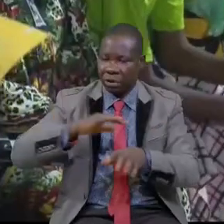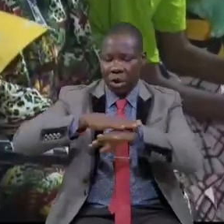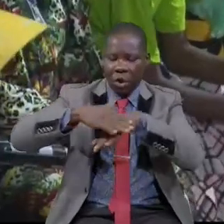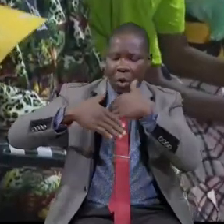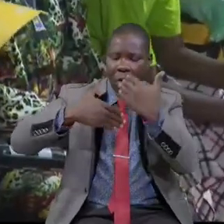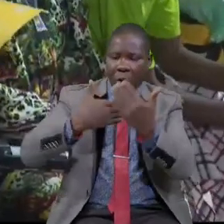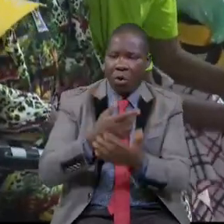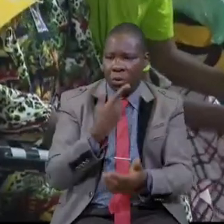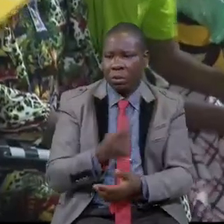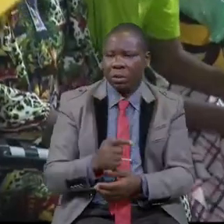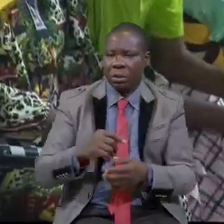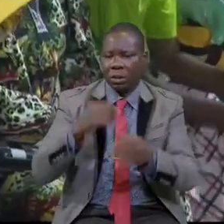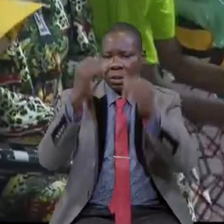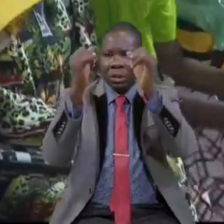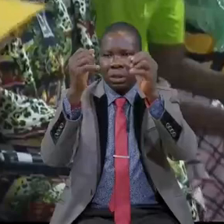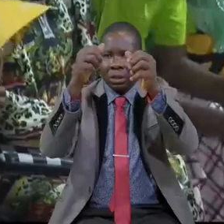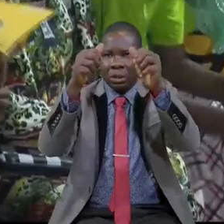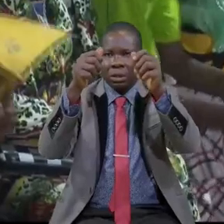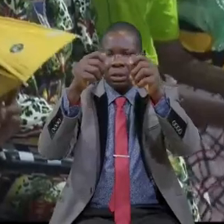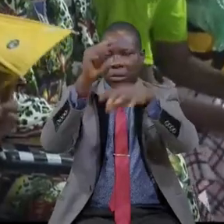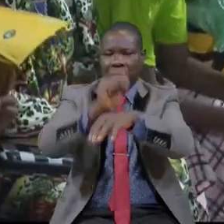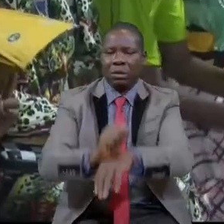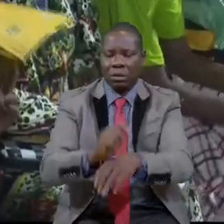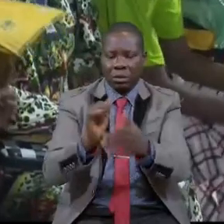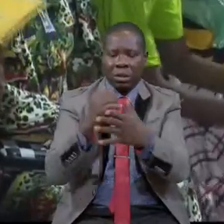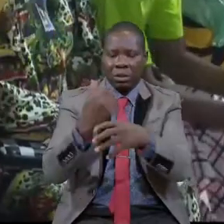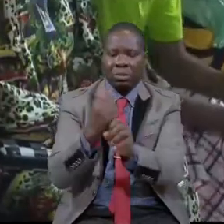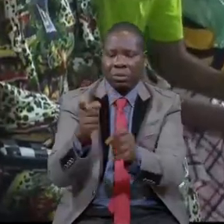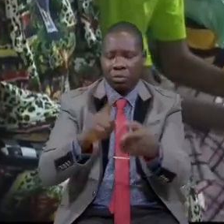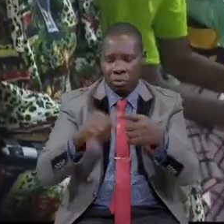Il veut que tu abandonnes toutes les traditions.